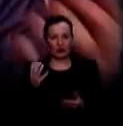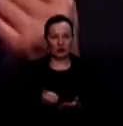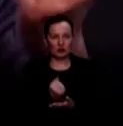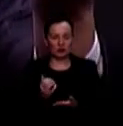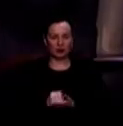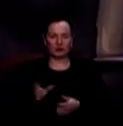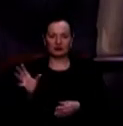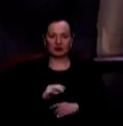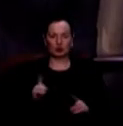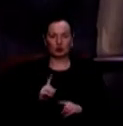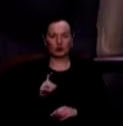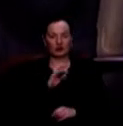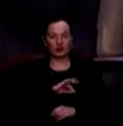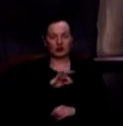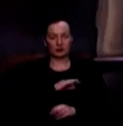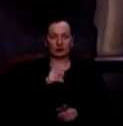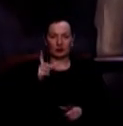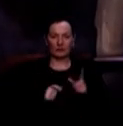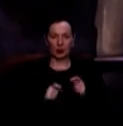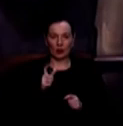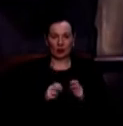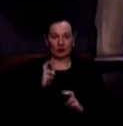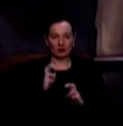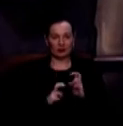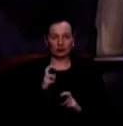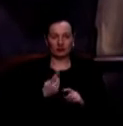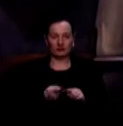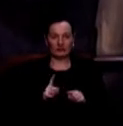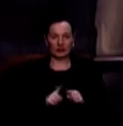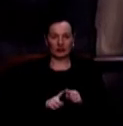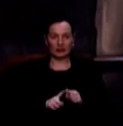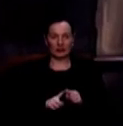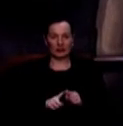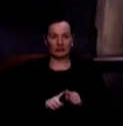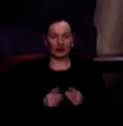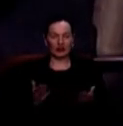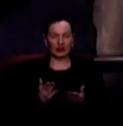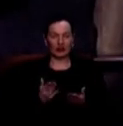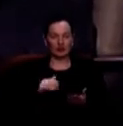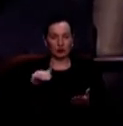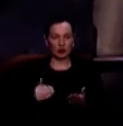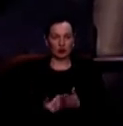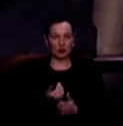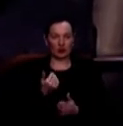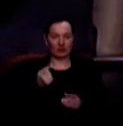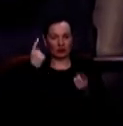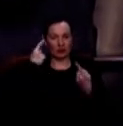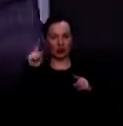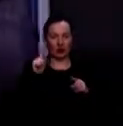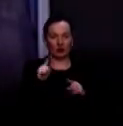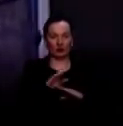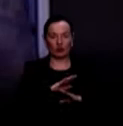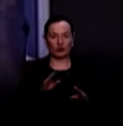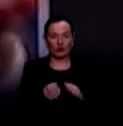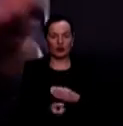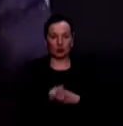на молокозаводах, молокопереробці, це все зовнішні якісь ноу-хау, які не родом з Полтавської області. Важливо,